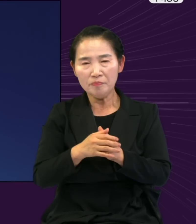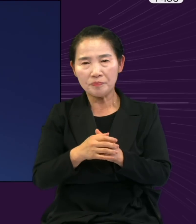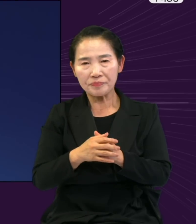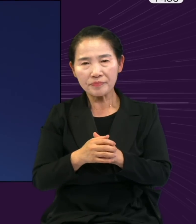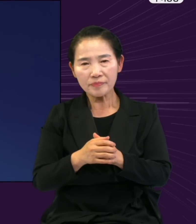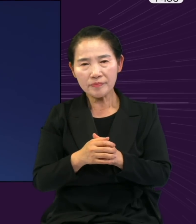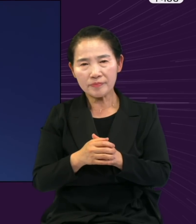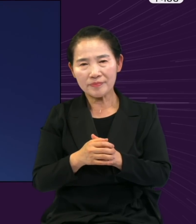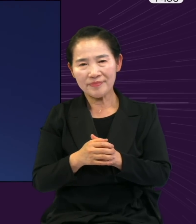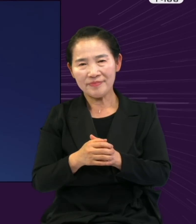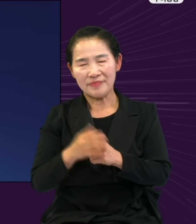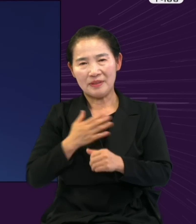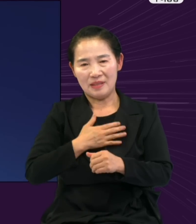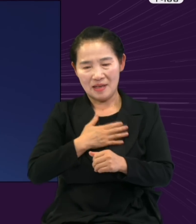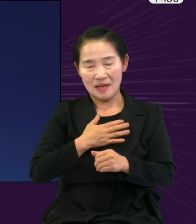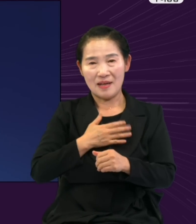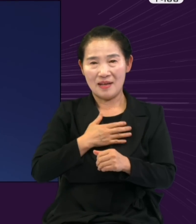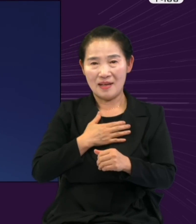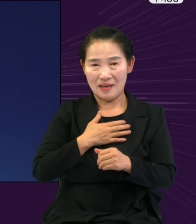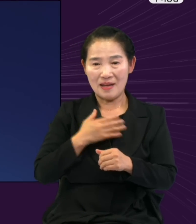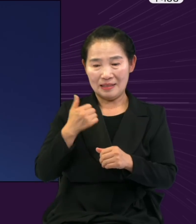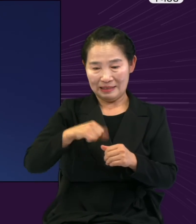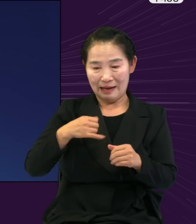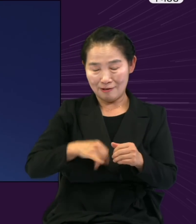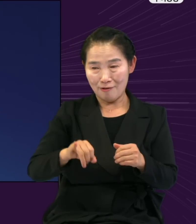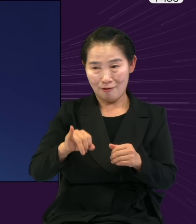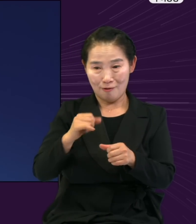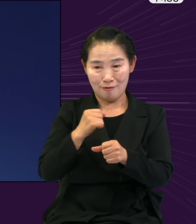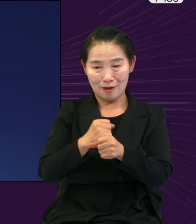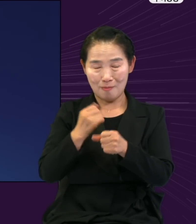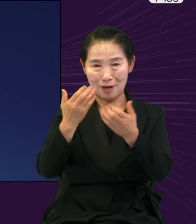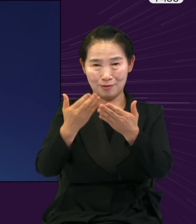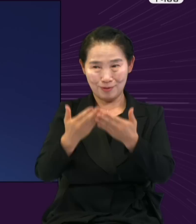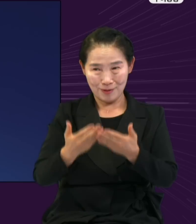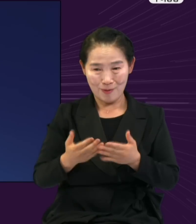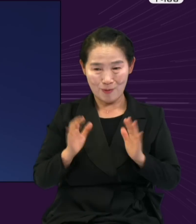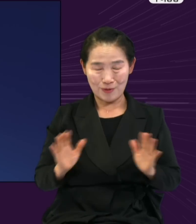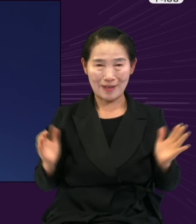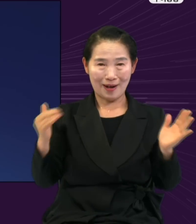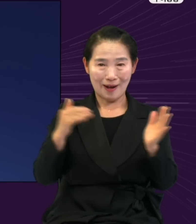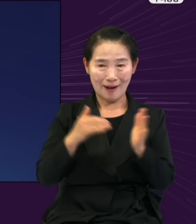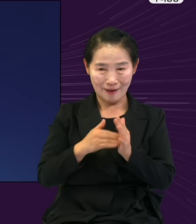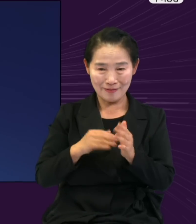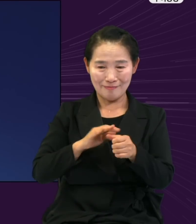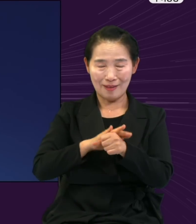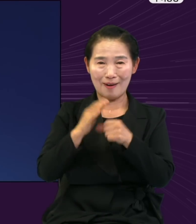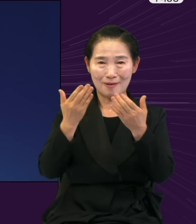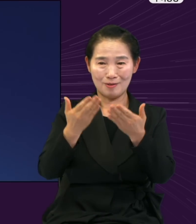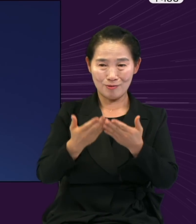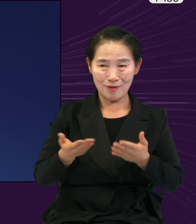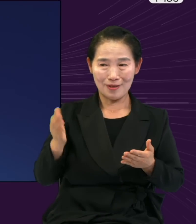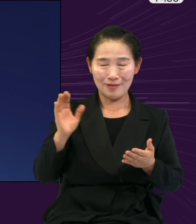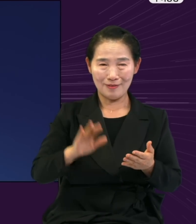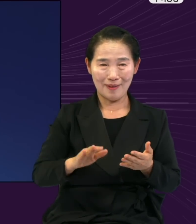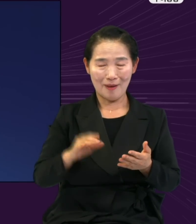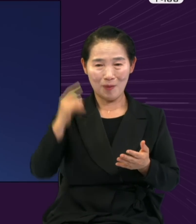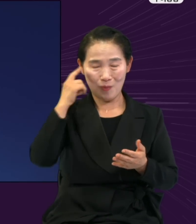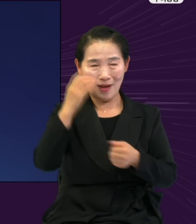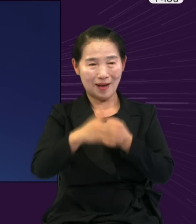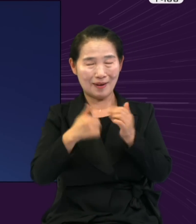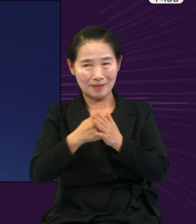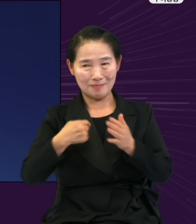자녀 삼아주시고 여기까지 오늘까지 이렇게 살뜰히 살펴주셨는데 도대체 뭐가 미안하세요?